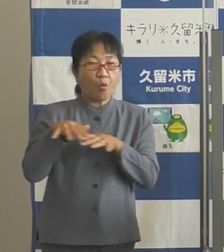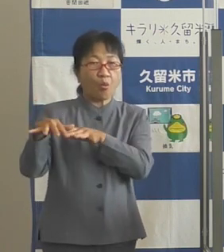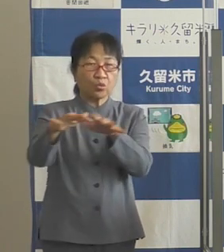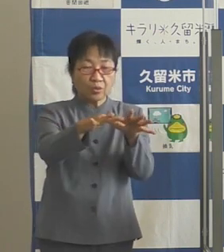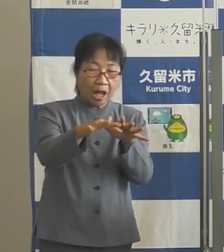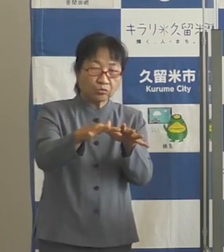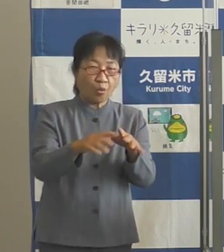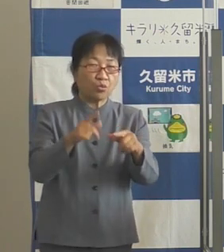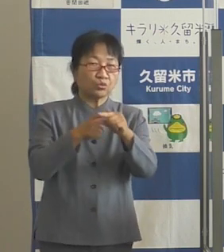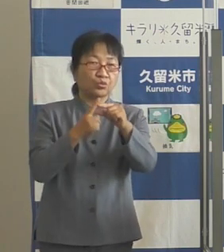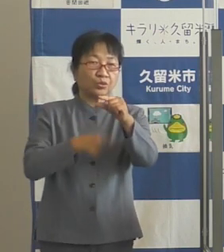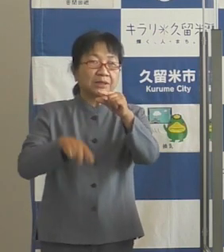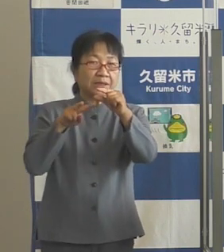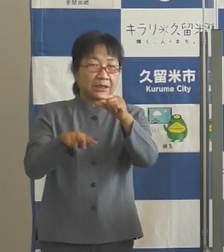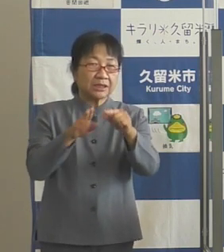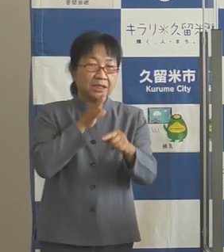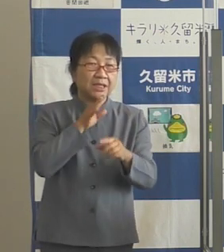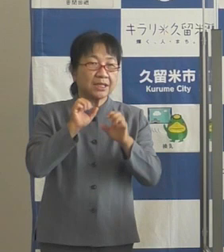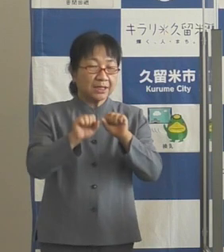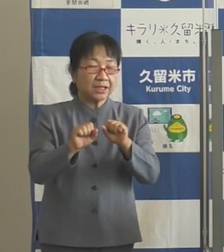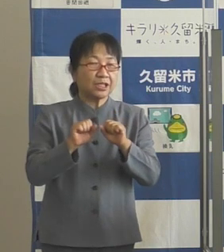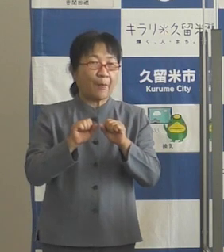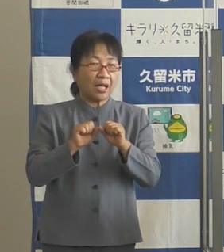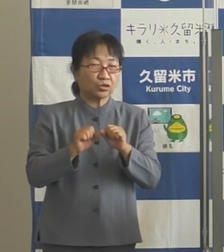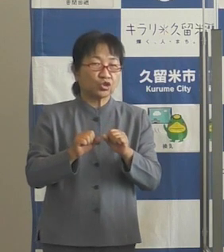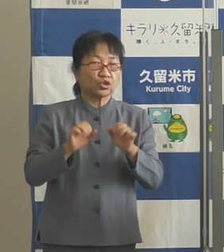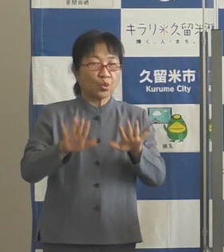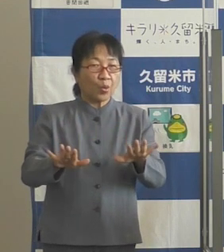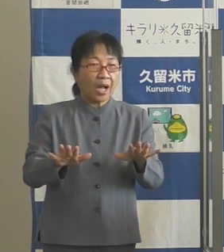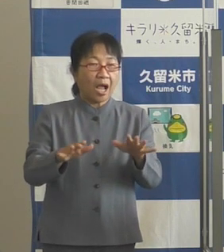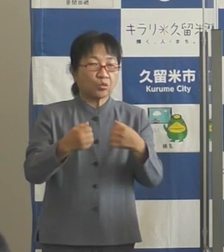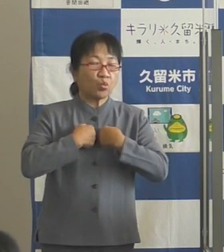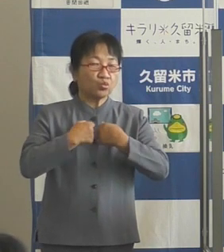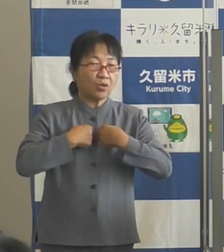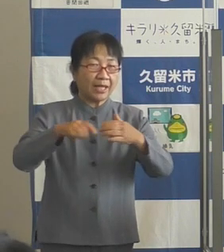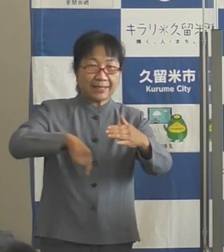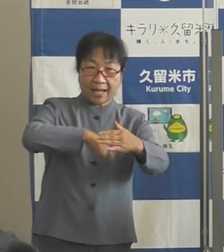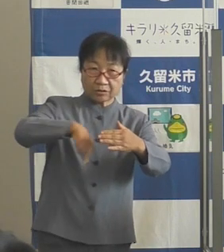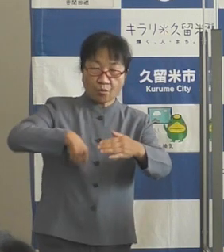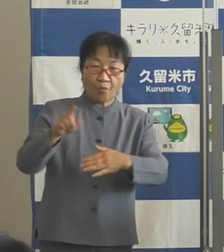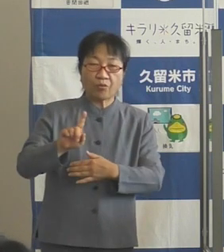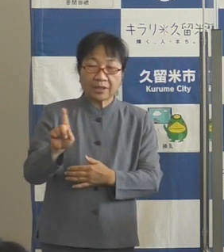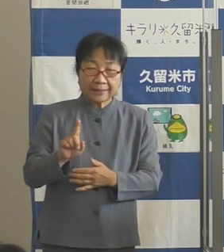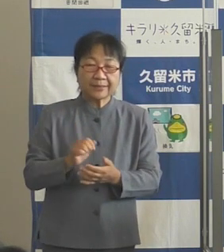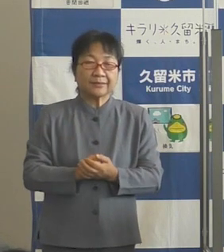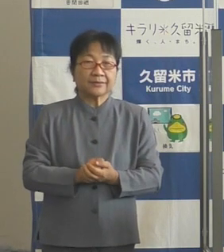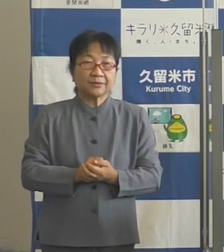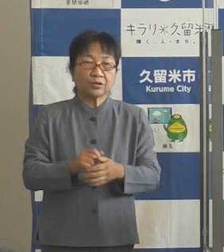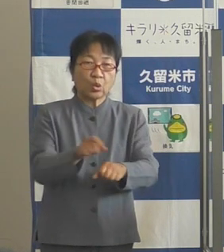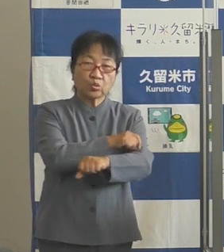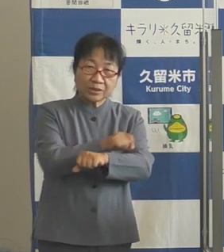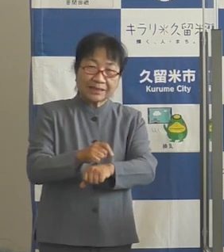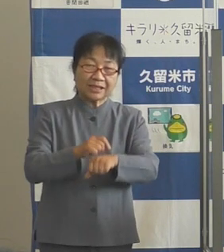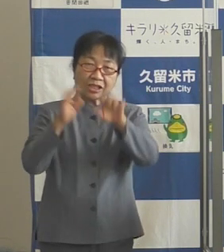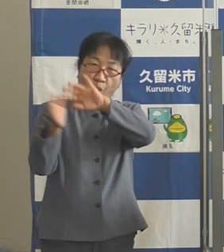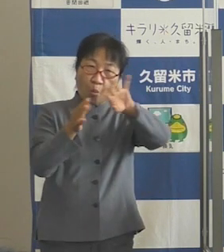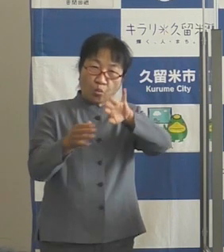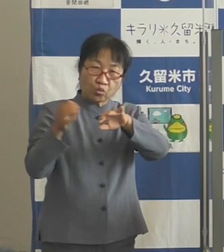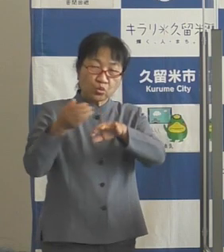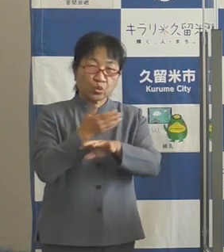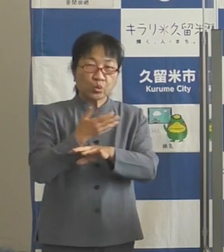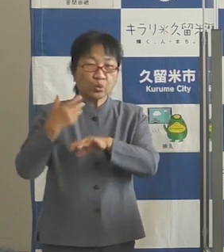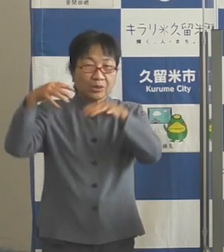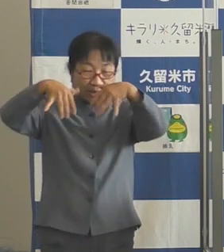をいたします。今回の訓練内容は特に風水害対策訓